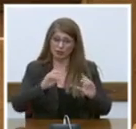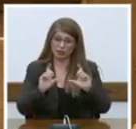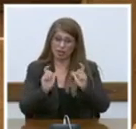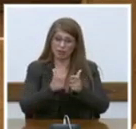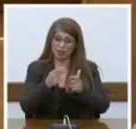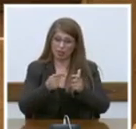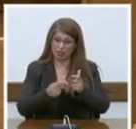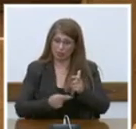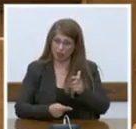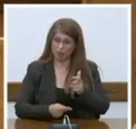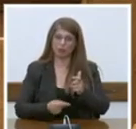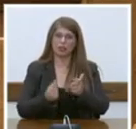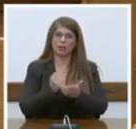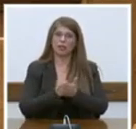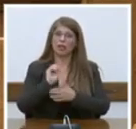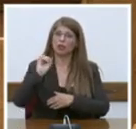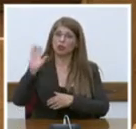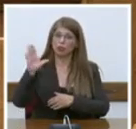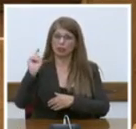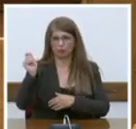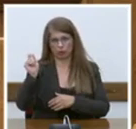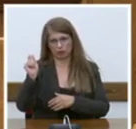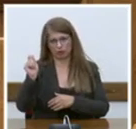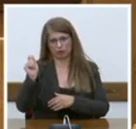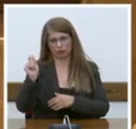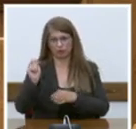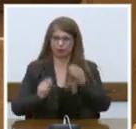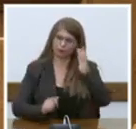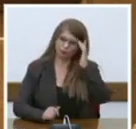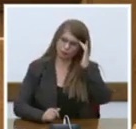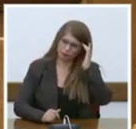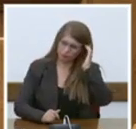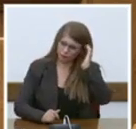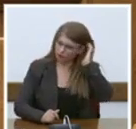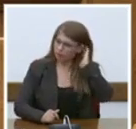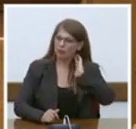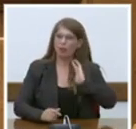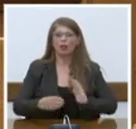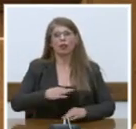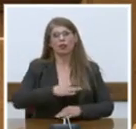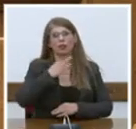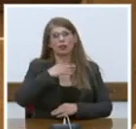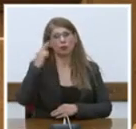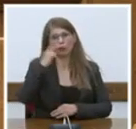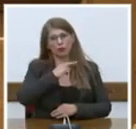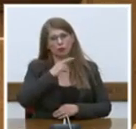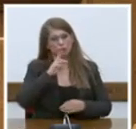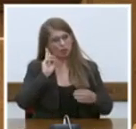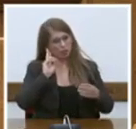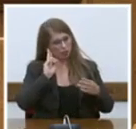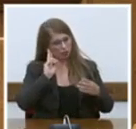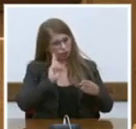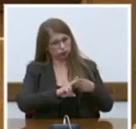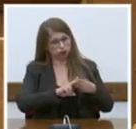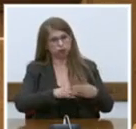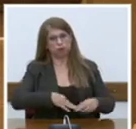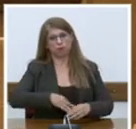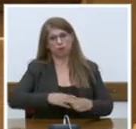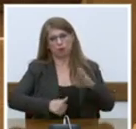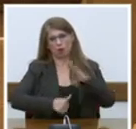θέματα και στην εξωτερική πολιτική. Συναντηθήκατε, κύριε Πρωθυπουργέ, με τον πρόεδρο Ερντογάν, ο οποίος